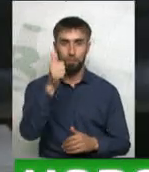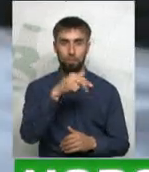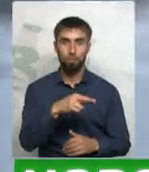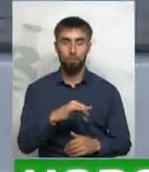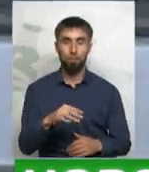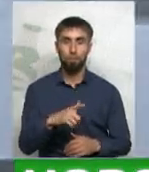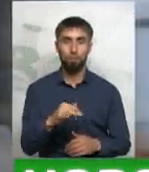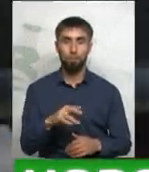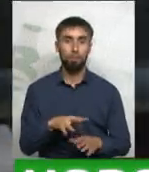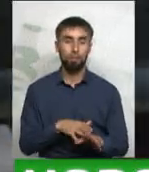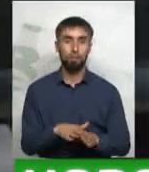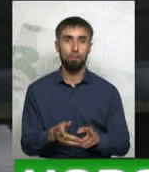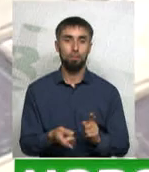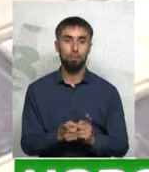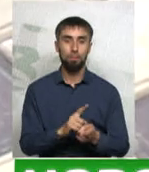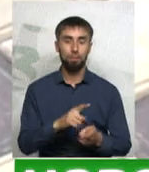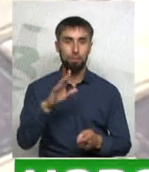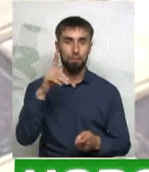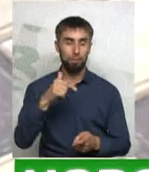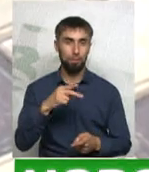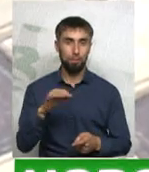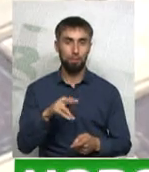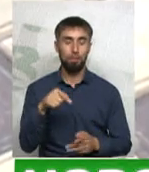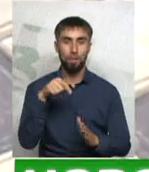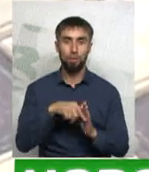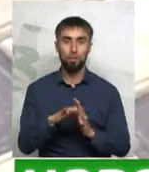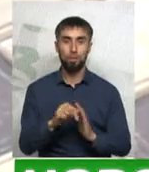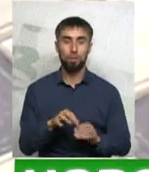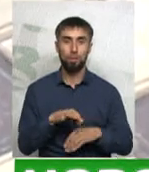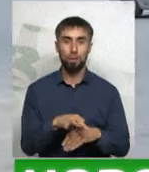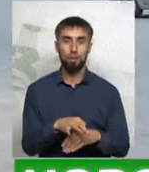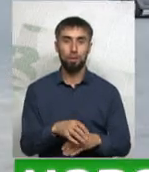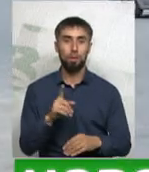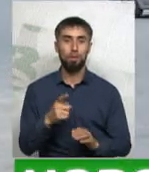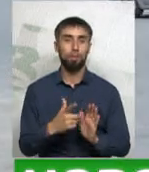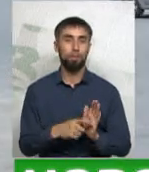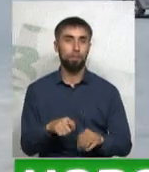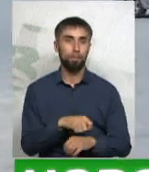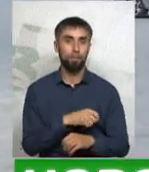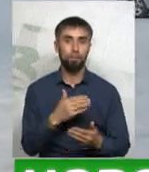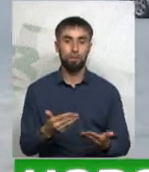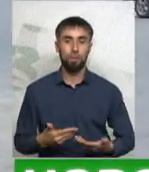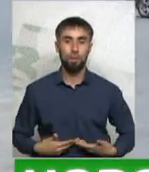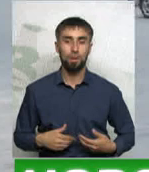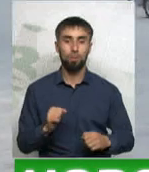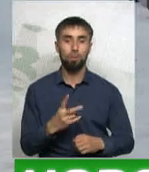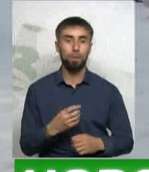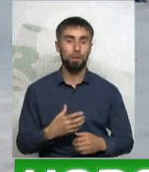линии «Газпрома» полностью заменили газопровод. Провели подземную трубу протяженностью 1700 метров. Теперь жители